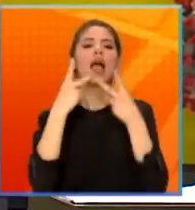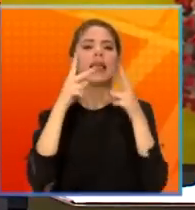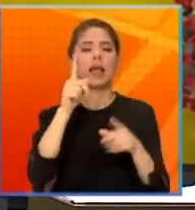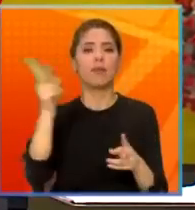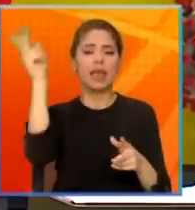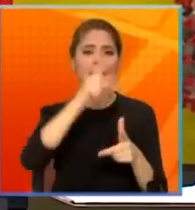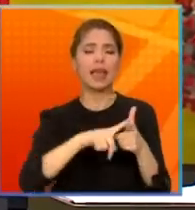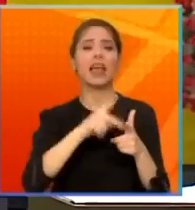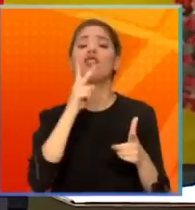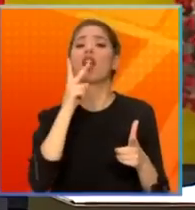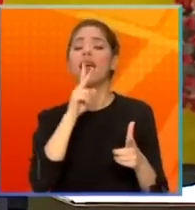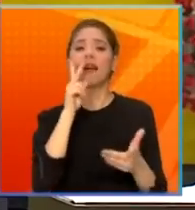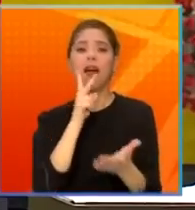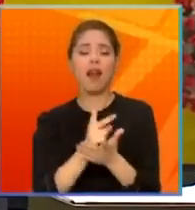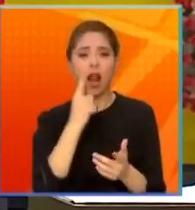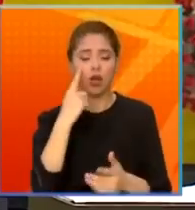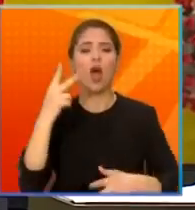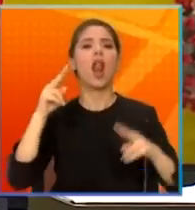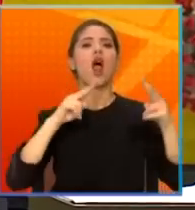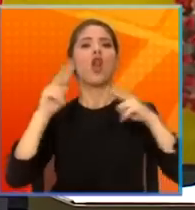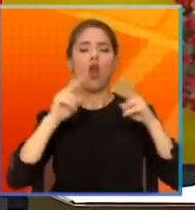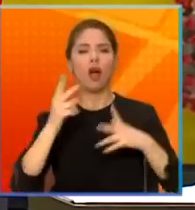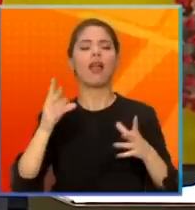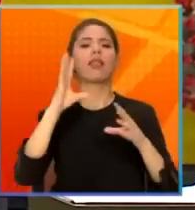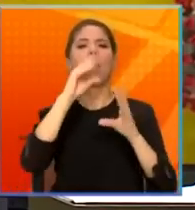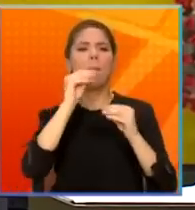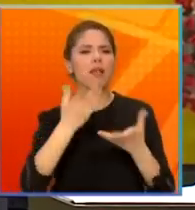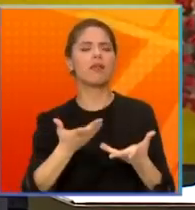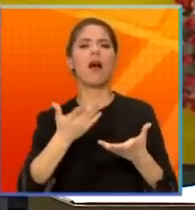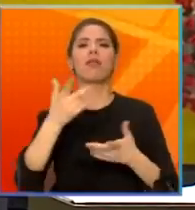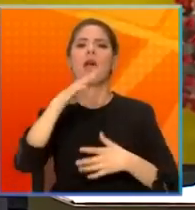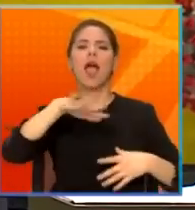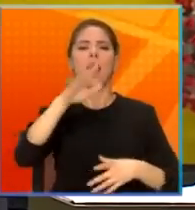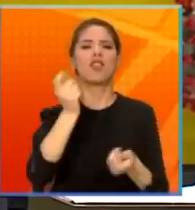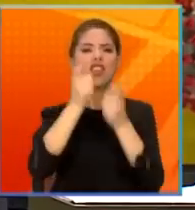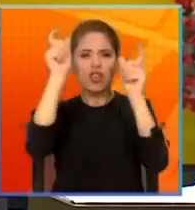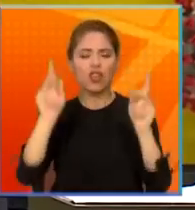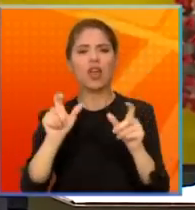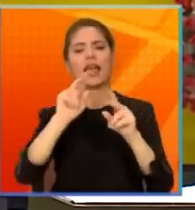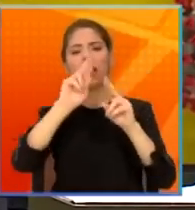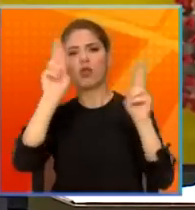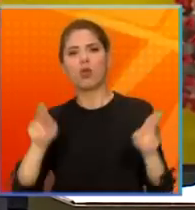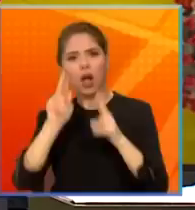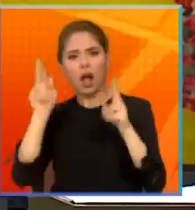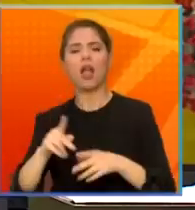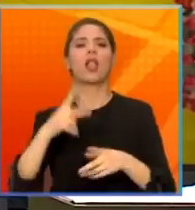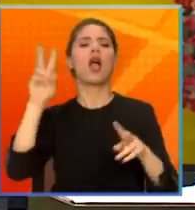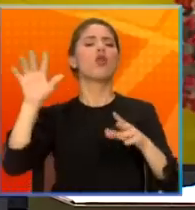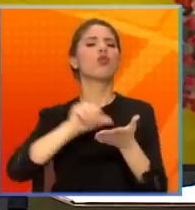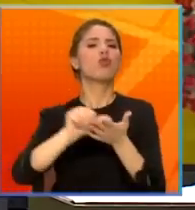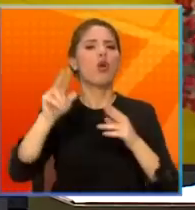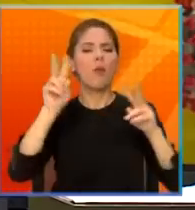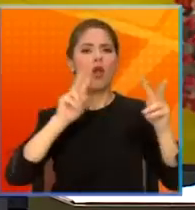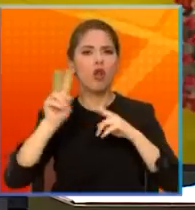o ikinci genelgenin kapsamında lokanta, pastane, restoran benzeri iş yerleri var. Ek genelgeyle tüm lokanta,